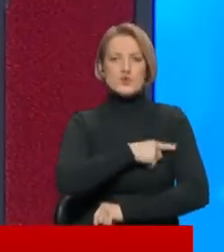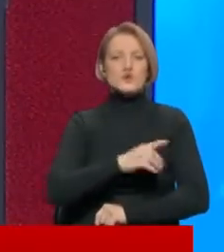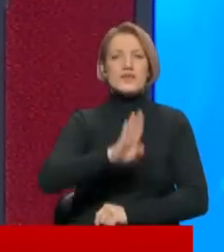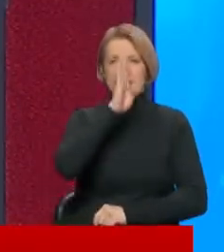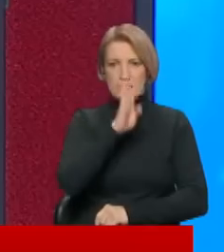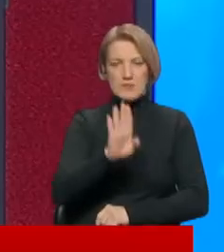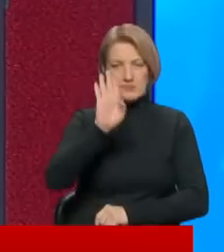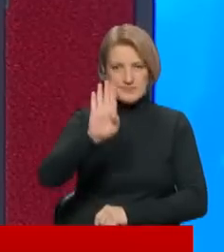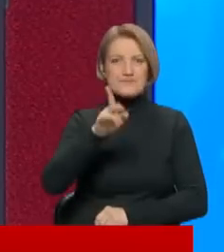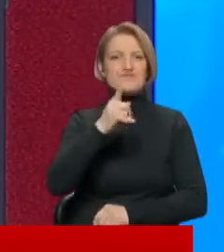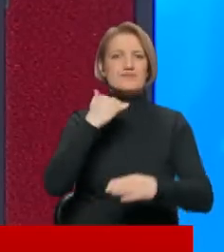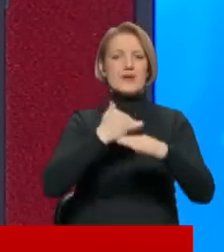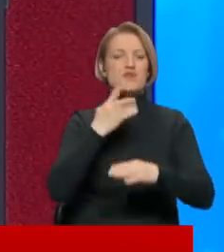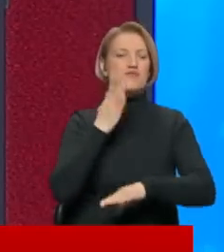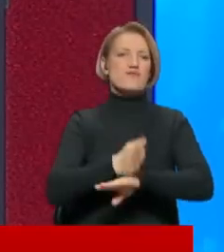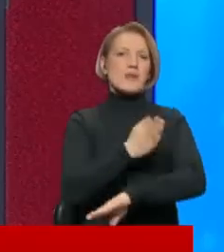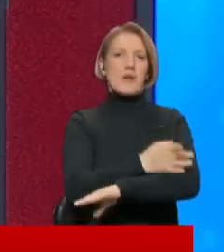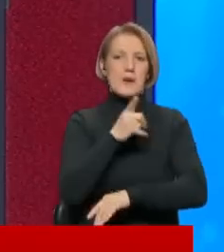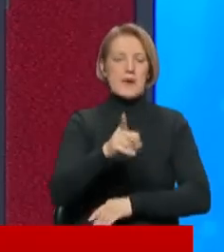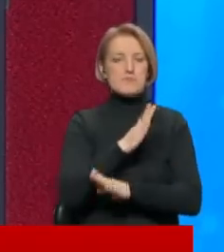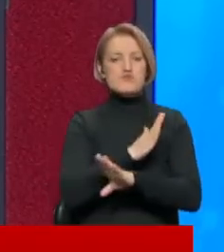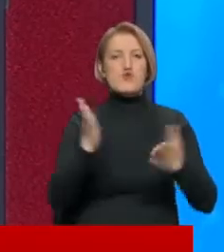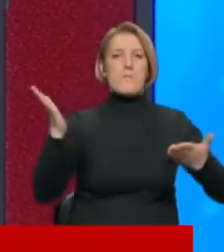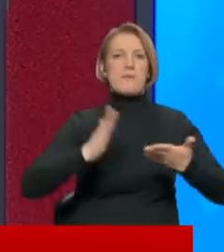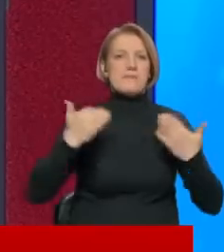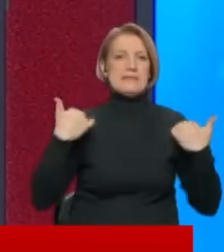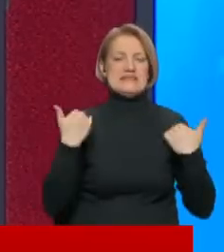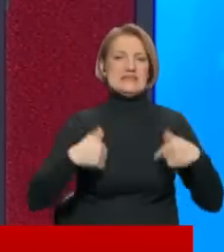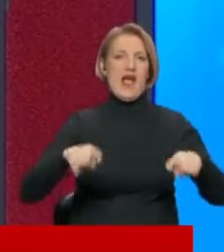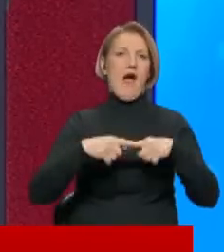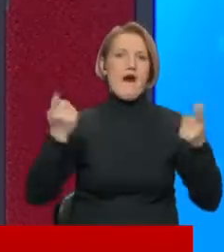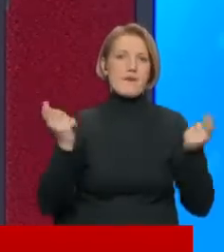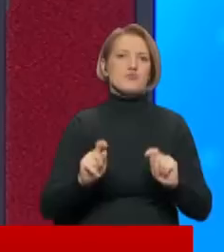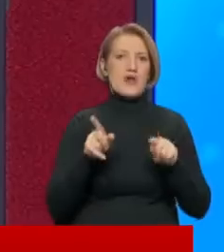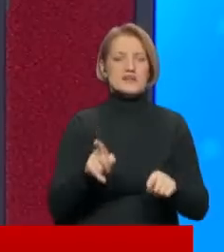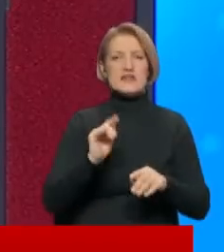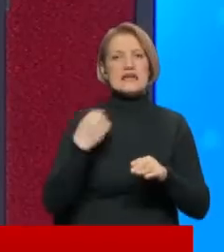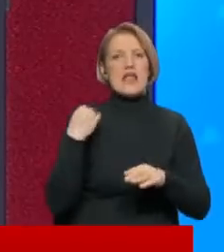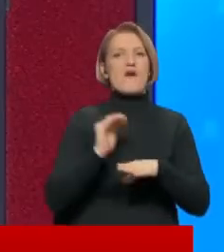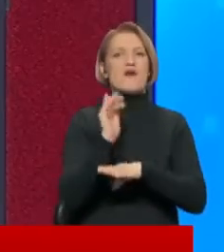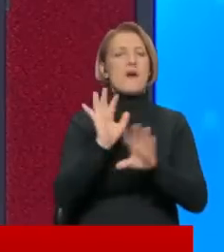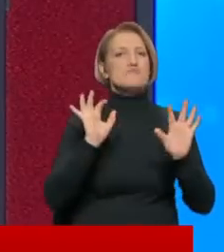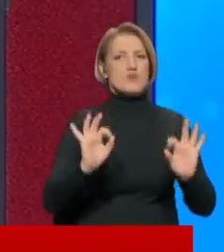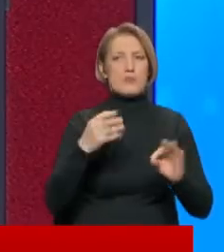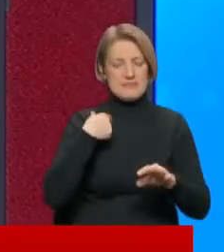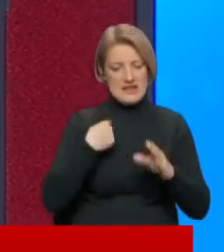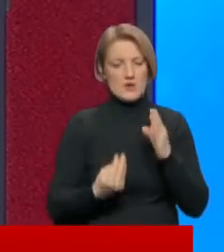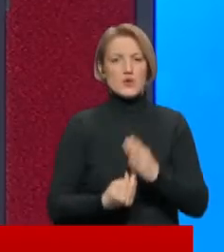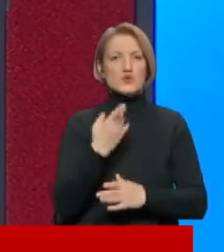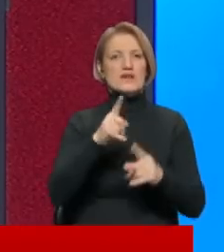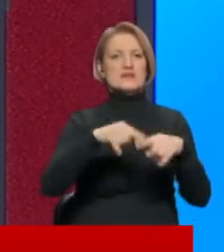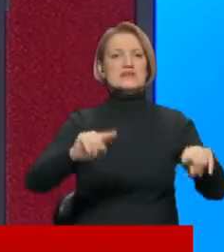adaleti eşit yurttaşlığı ve büyük barışı Bizler getireceğiz yeni bir yaşam mümkündür bunu Bizler kuracağız